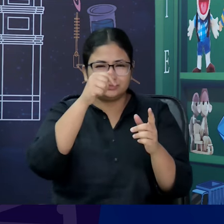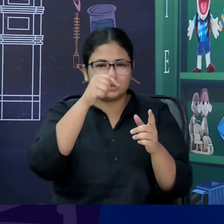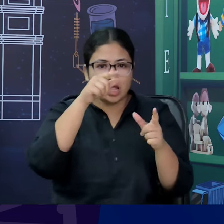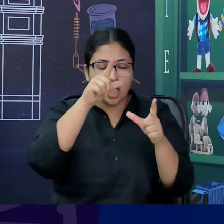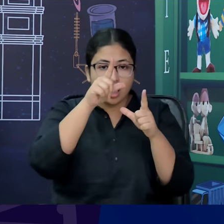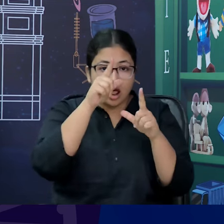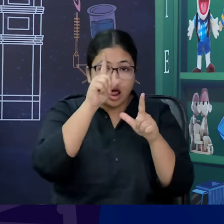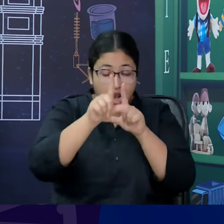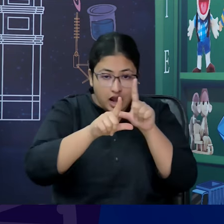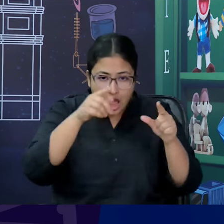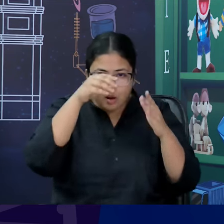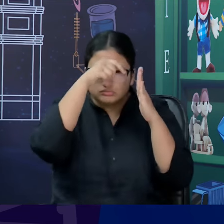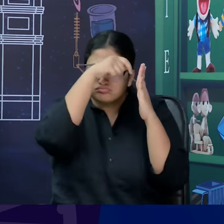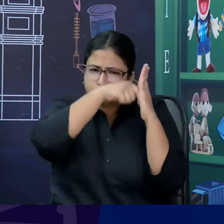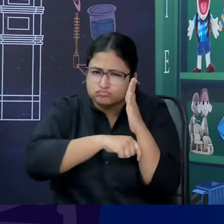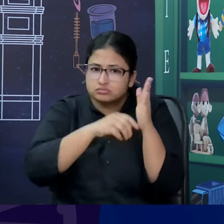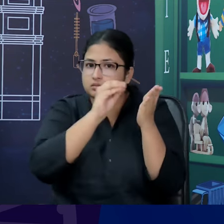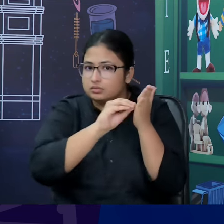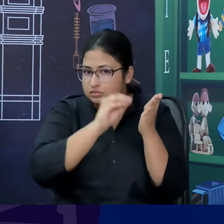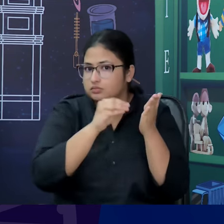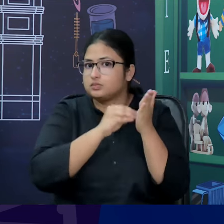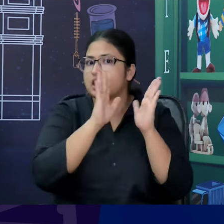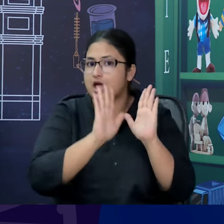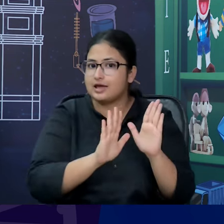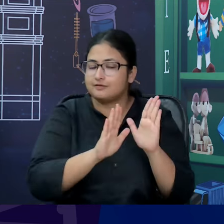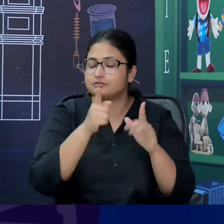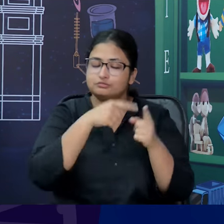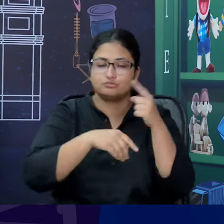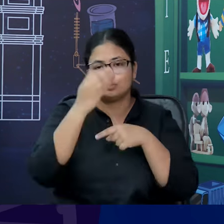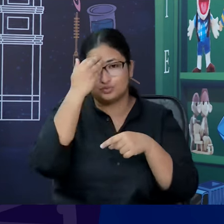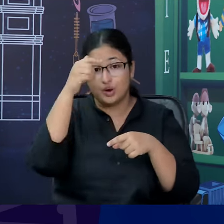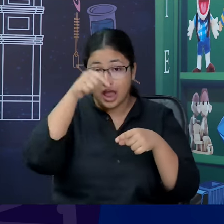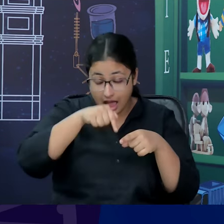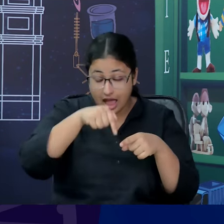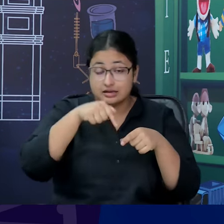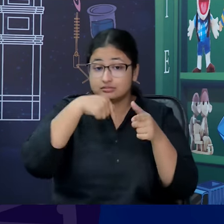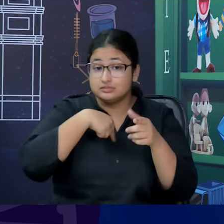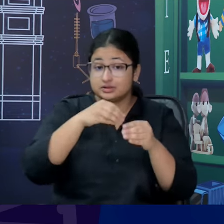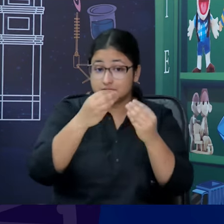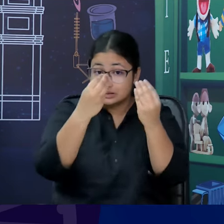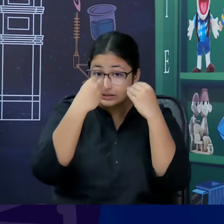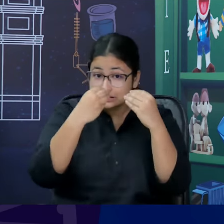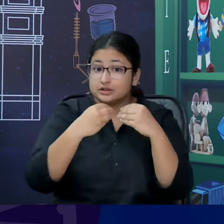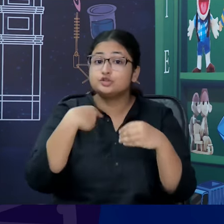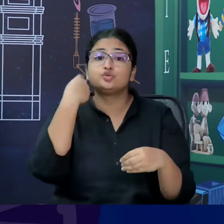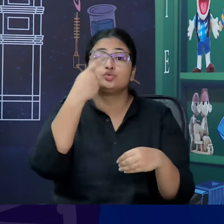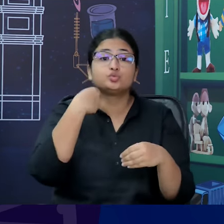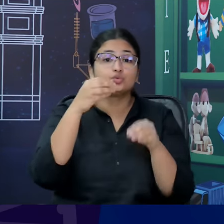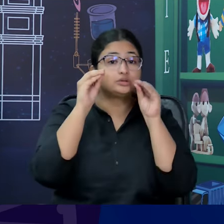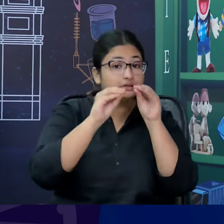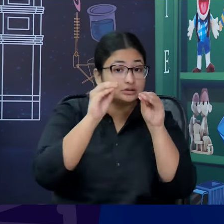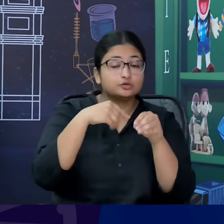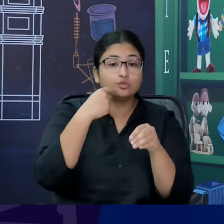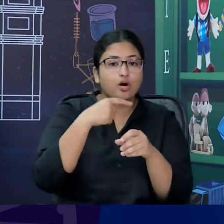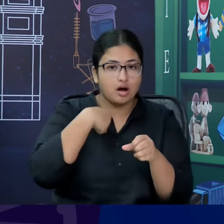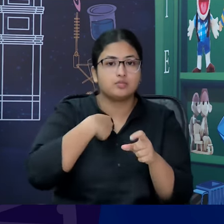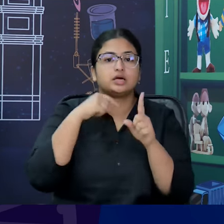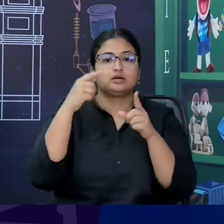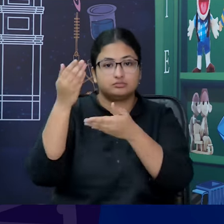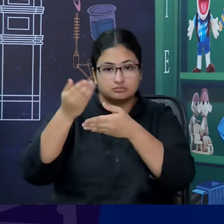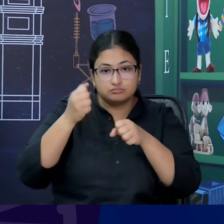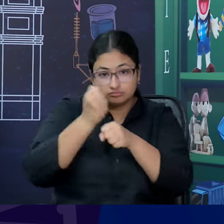है और आज इस सत्र को पढ़ाने के लिए सत्र में आप सभी से रूबरू होने के लिए हमारे साथ जुड़े हैं डॉक्टर